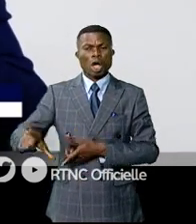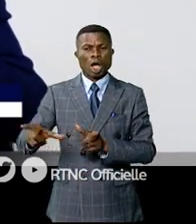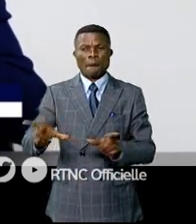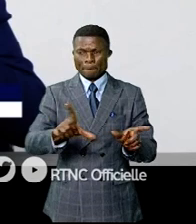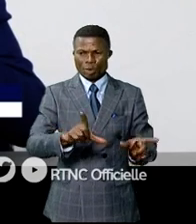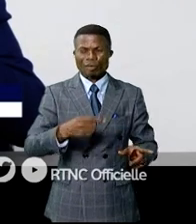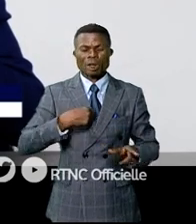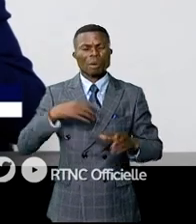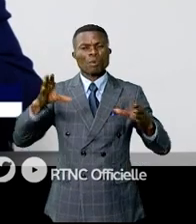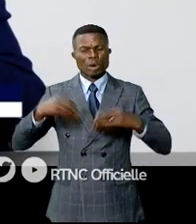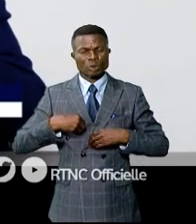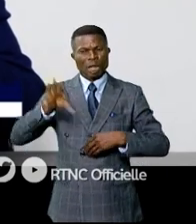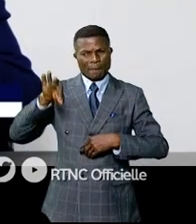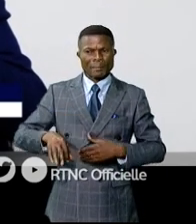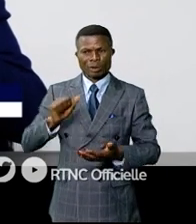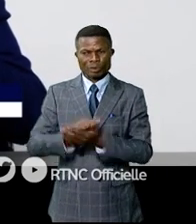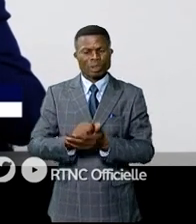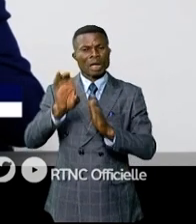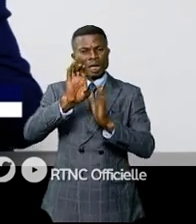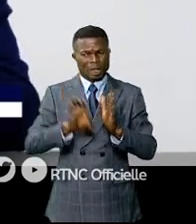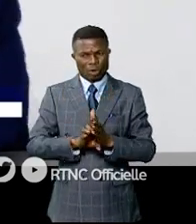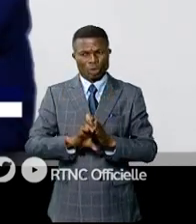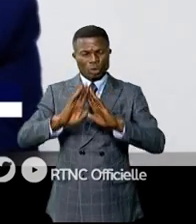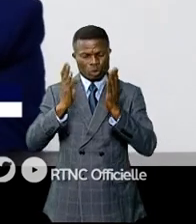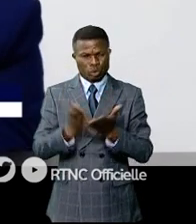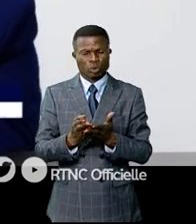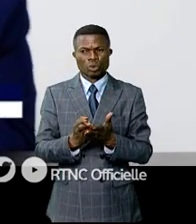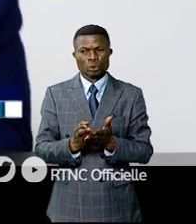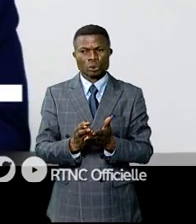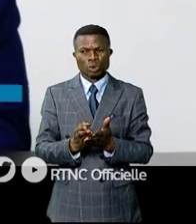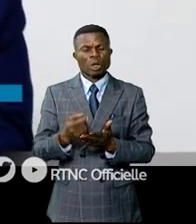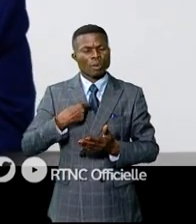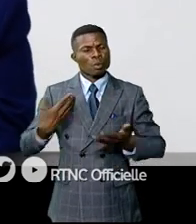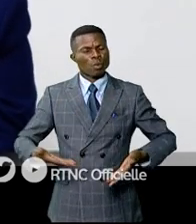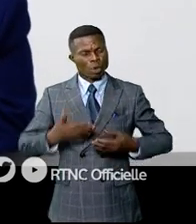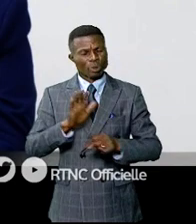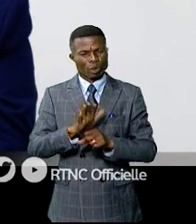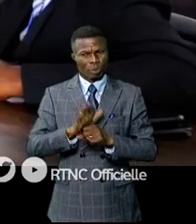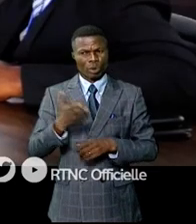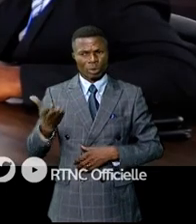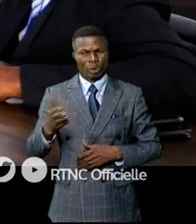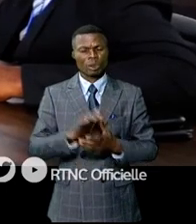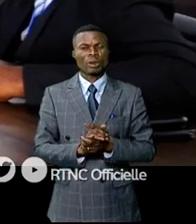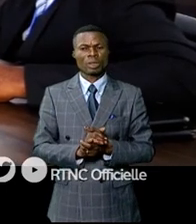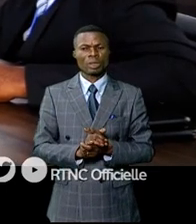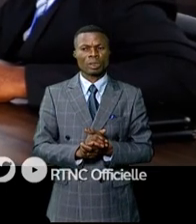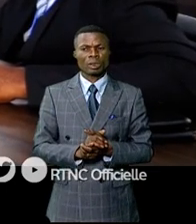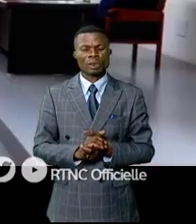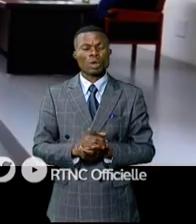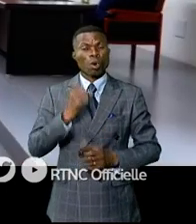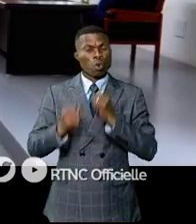respecter les conditions et surtout les échéances de la consommation. Le pays a répondu de manière efficace et forte, mais je crois qu'il faut que